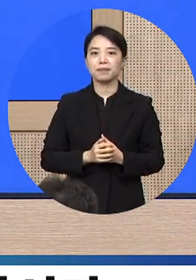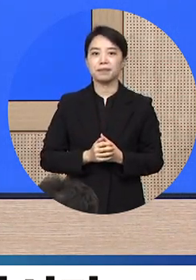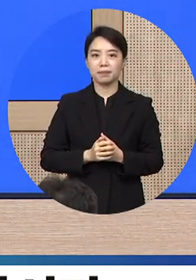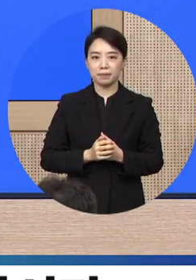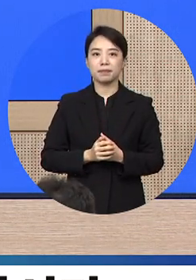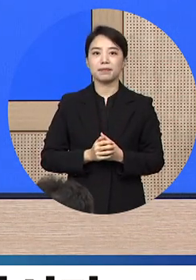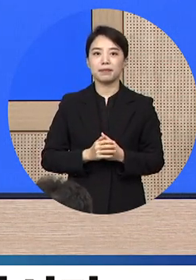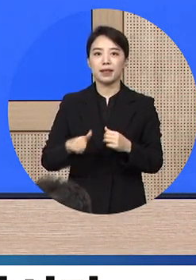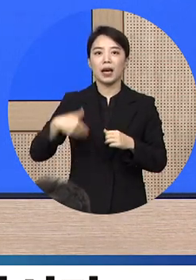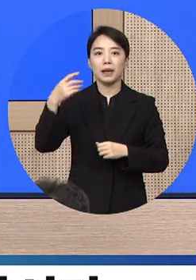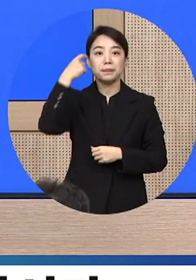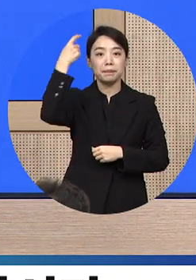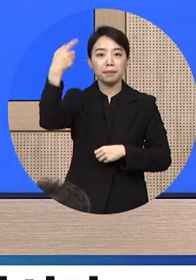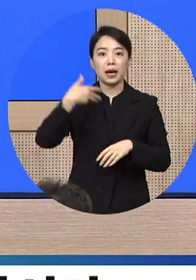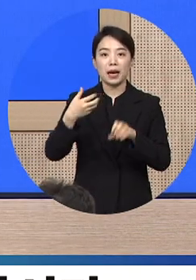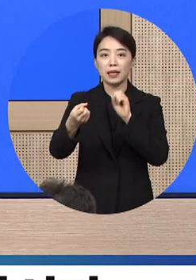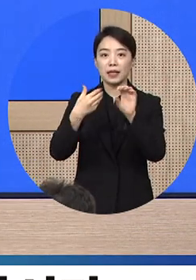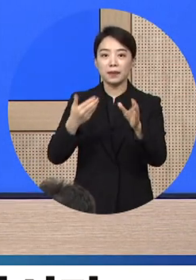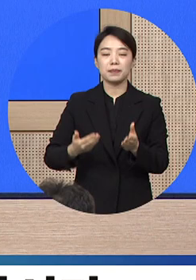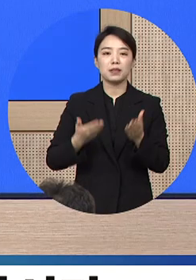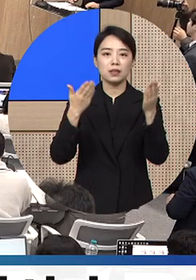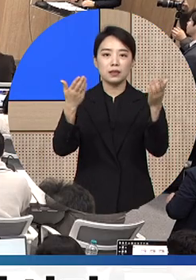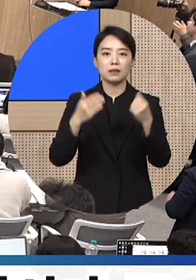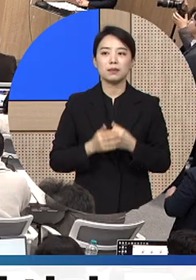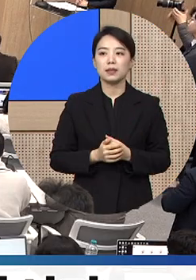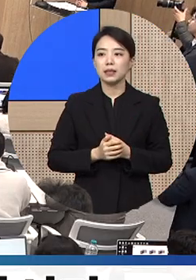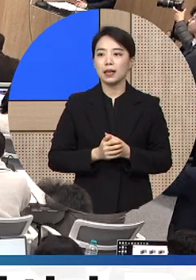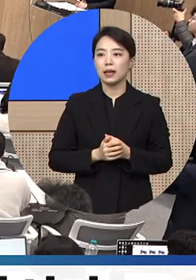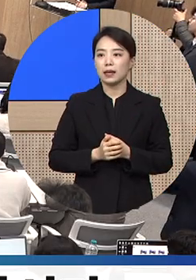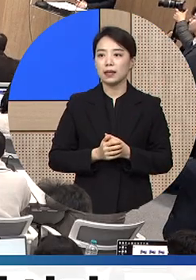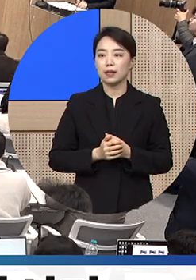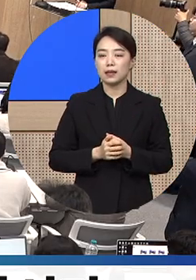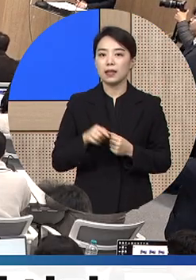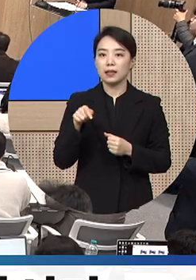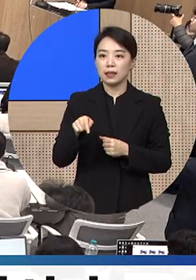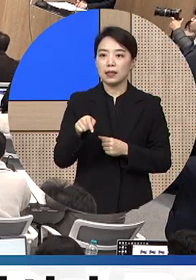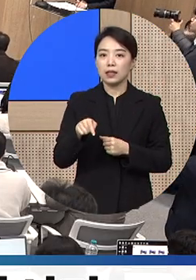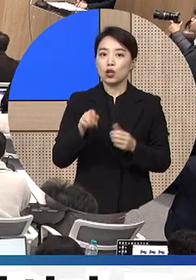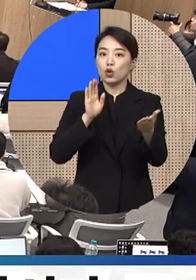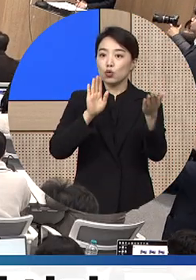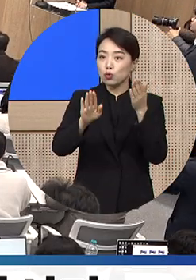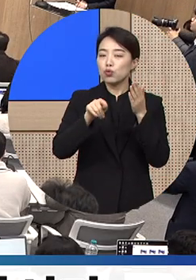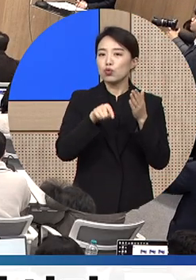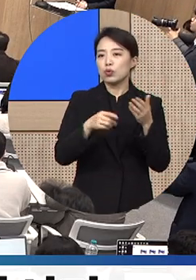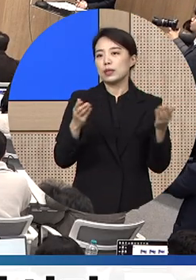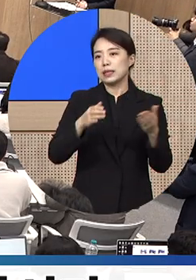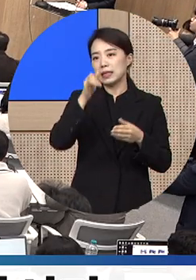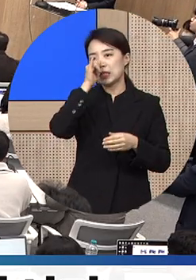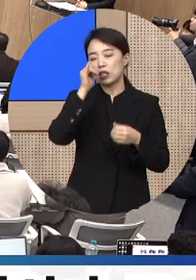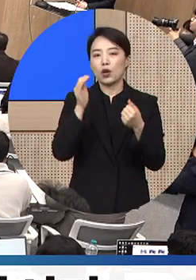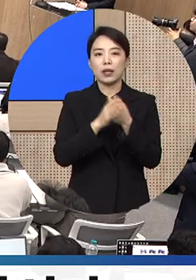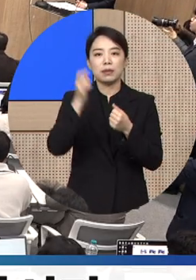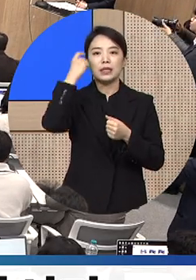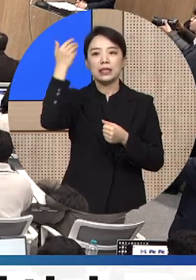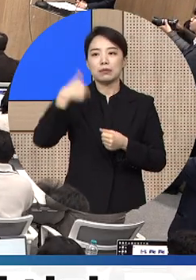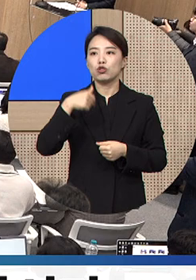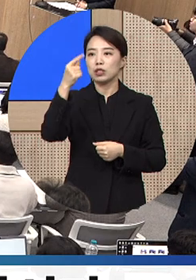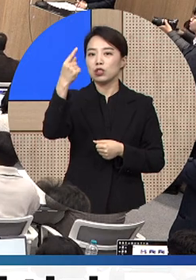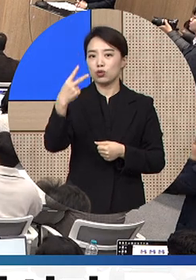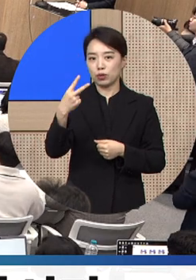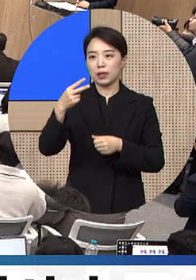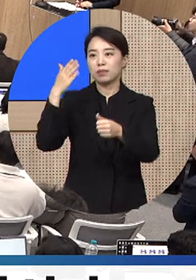네, 이어서 질의응답 시간을 갖도록 하겠습니다. 지사님의 후속 일정 관계상 두 개만 받도록